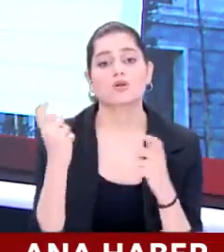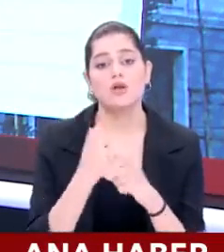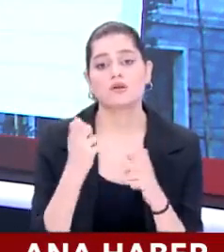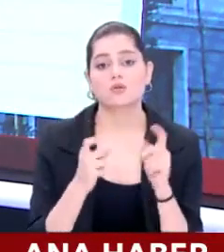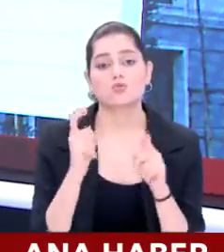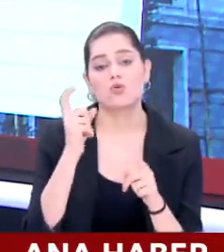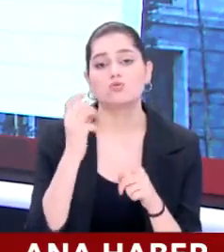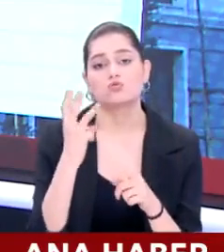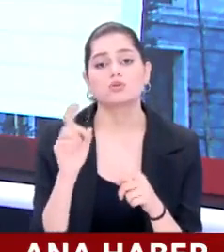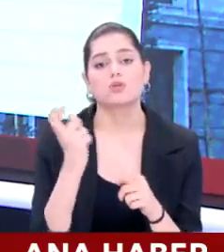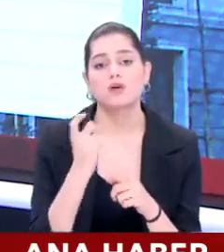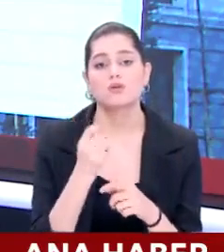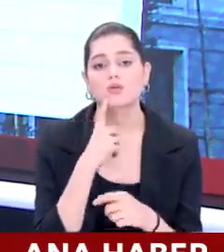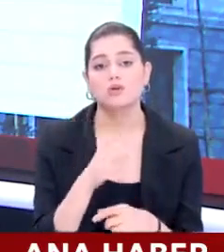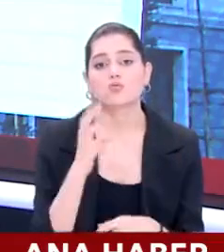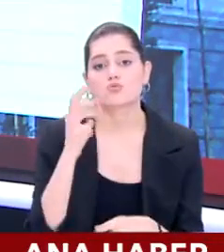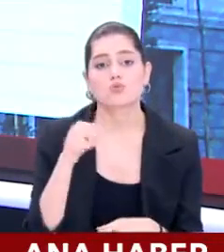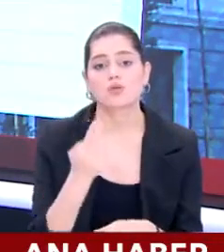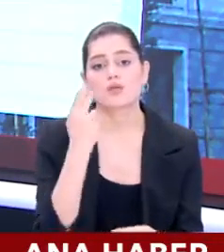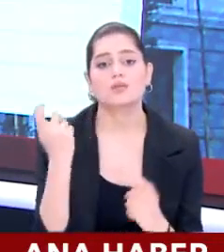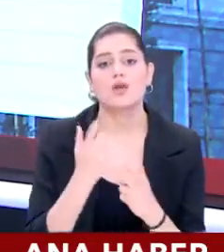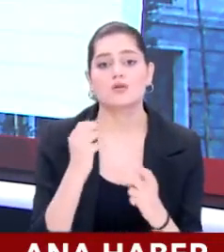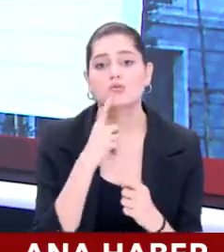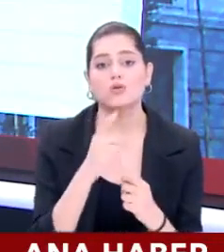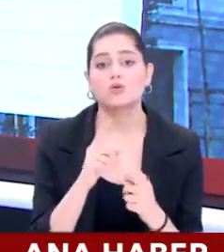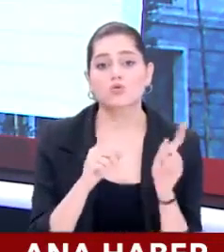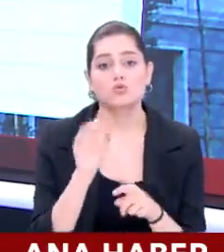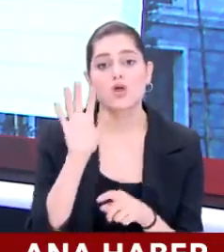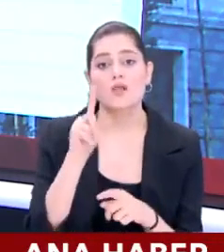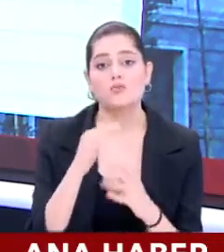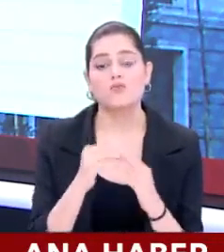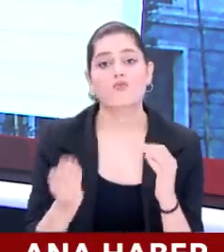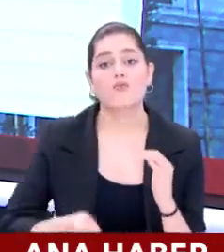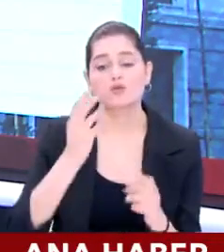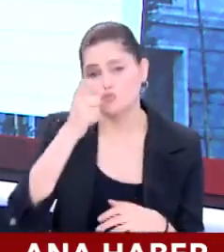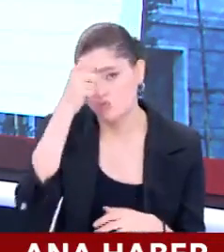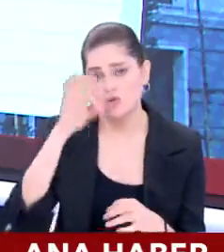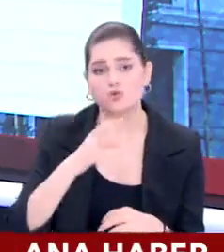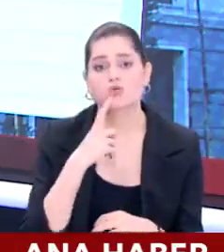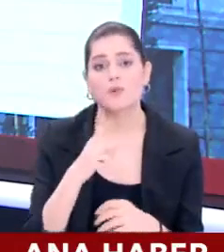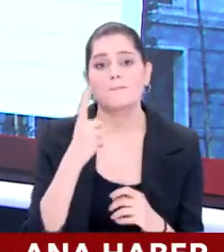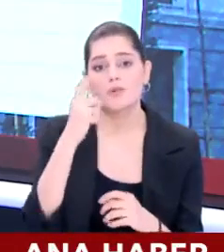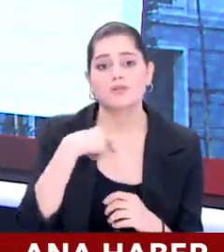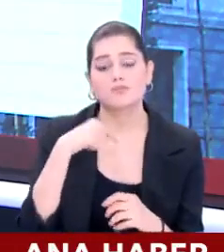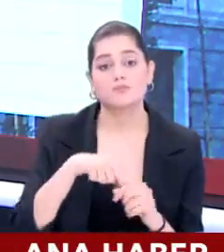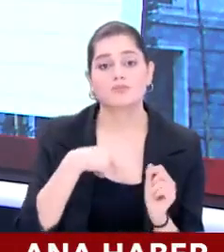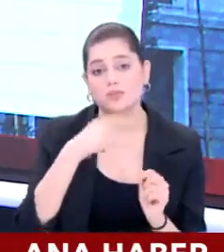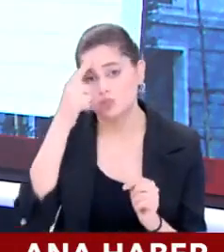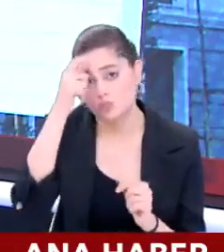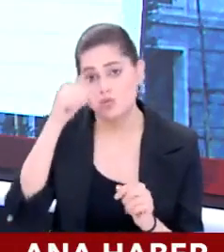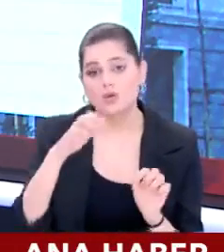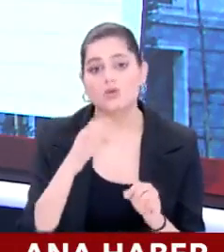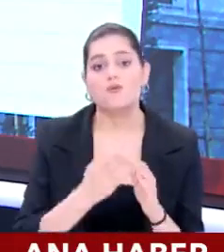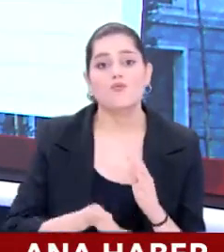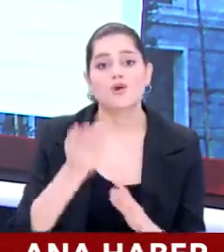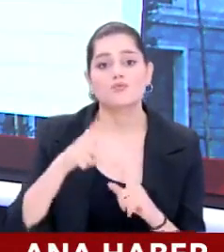9 nerede 3 nerede 3 nerede 3.7 olur mu ya %51 aradaki uçuruma bakıyor 1 sırada ve bu kadar inanılmaz